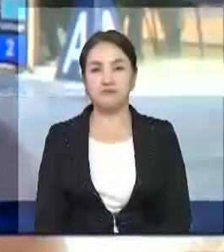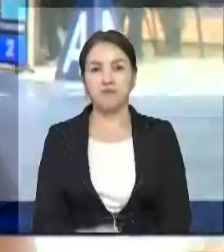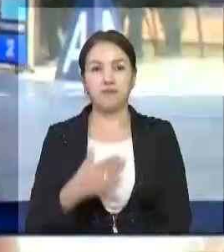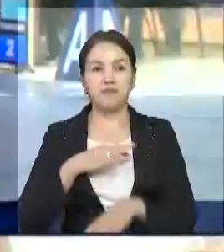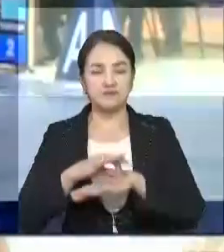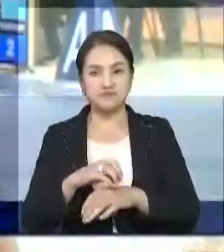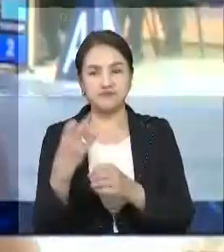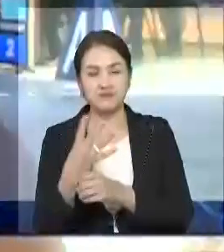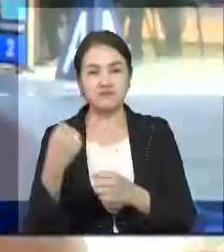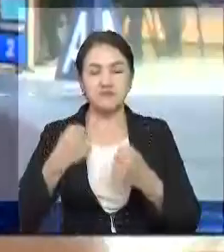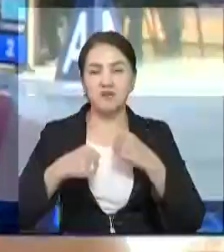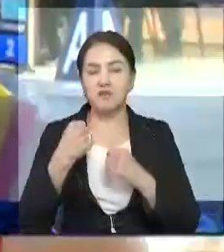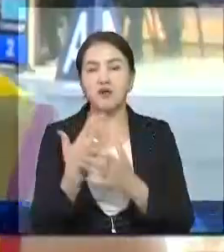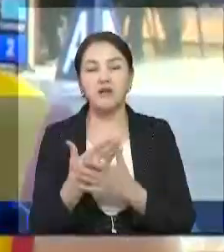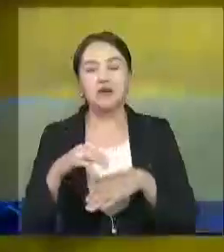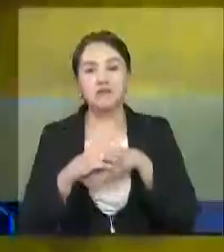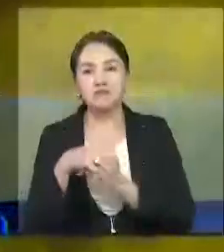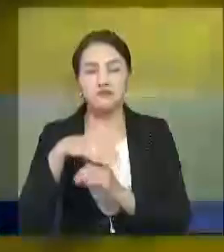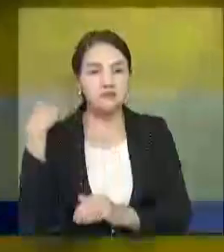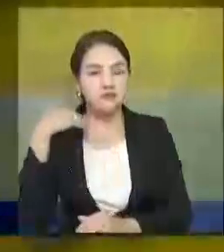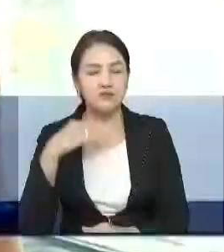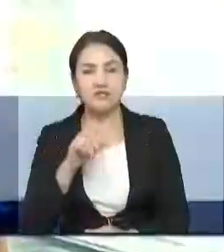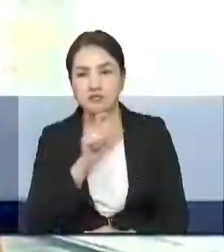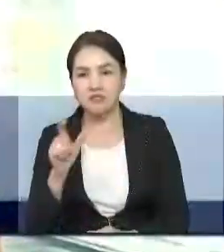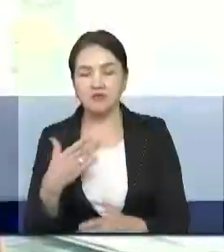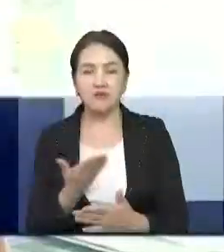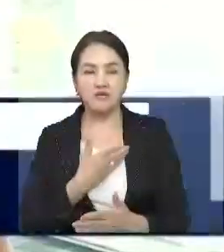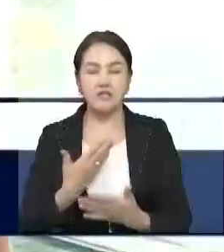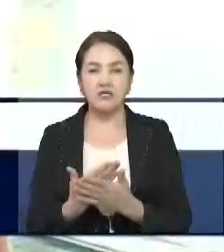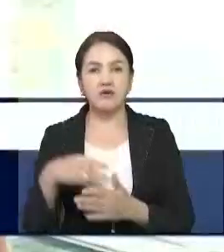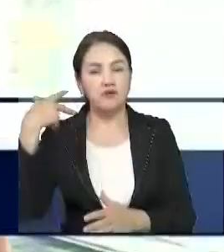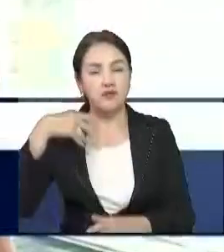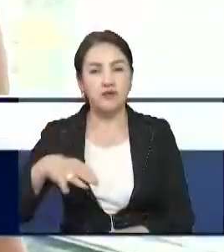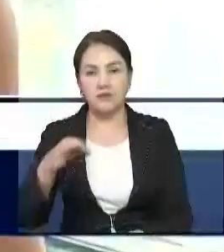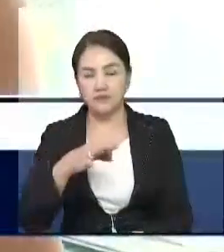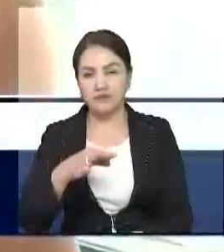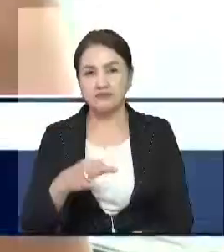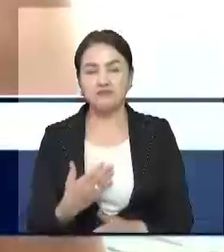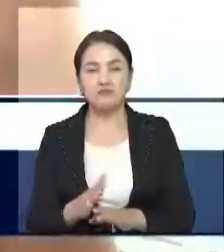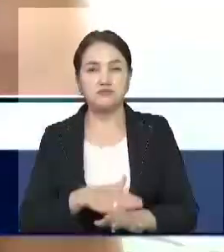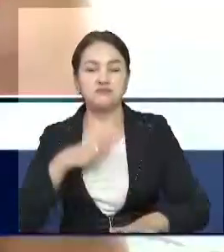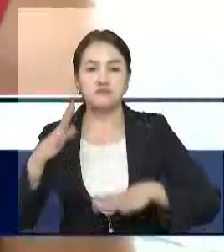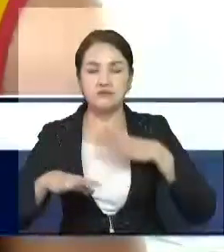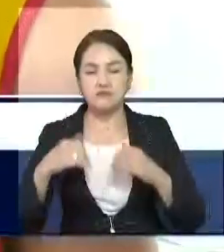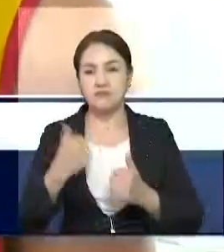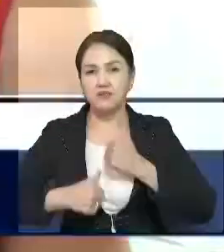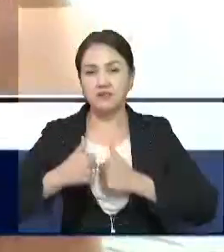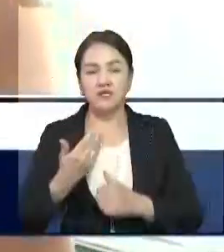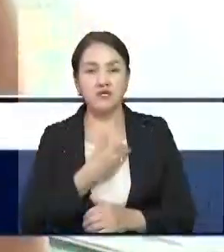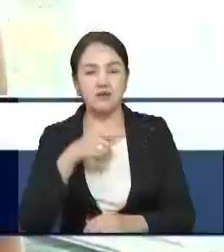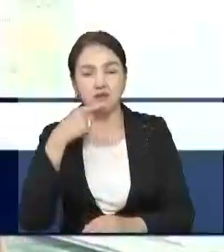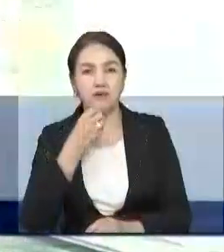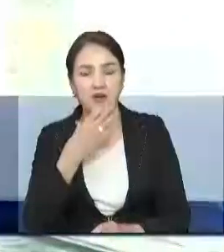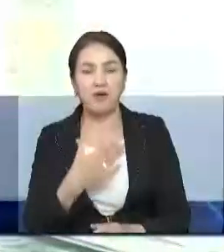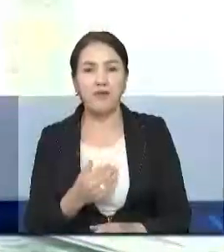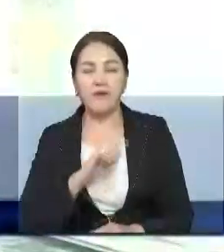Я провел 4 боя. Среди моих соперников были ахтубинские ребята и наши из Туркестанской области. Мы долго готовились к соревнованиям и хочу отметить